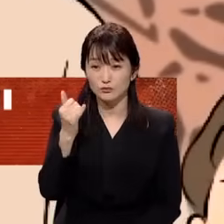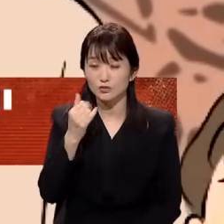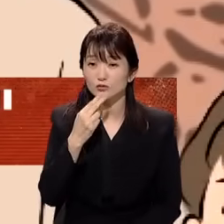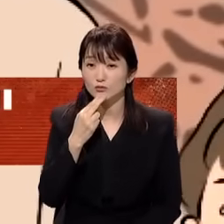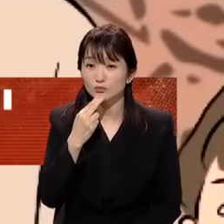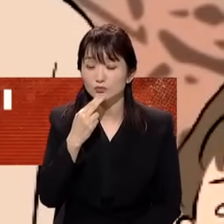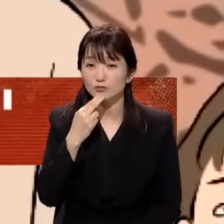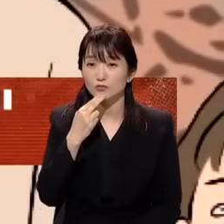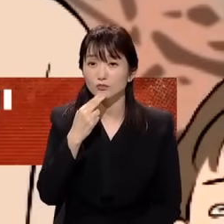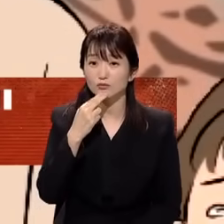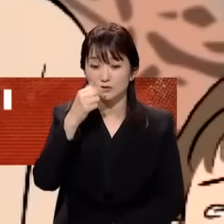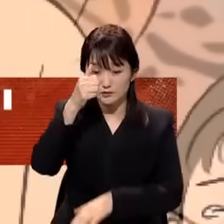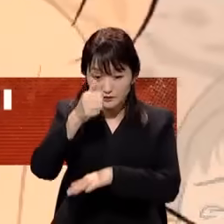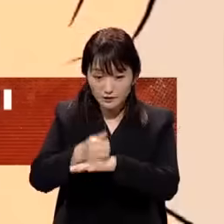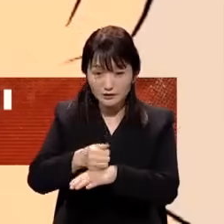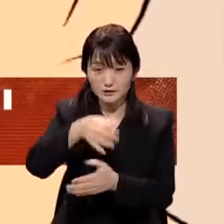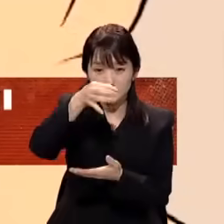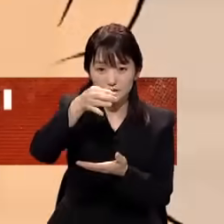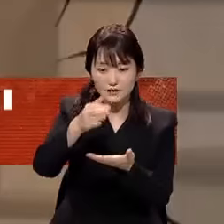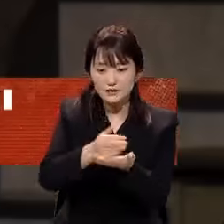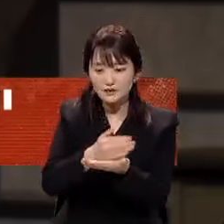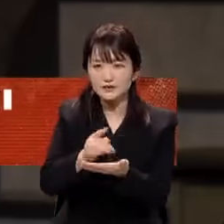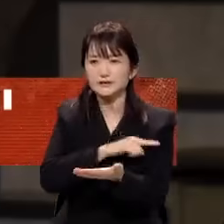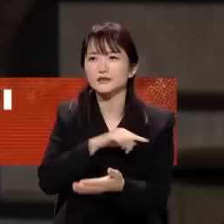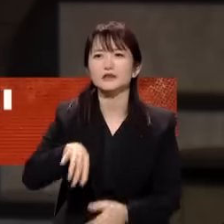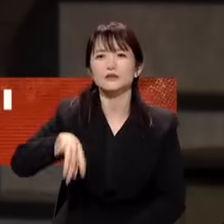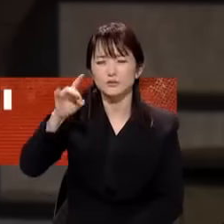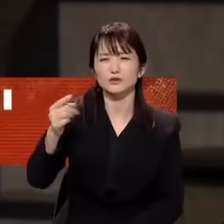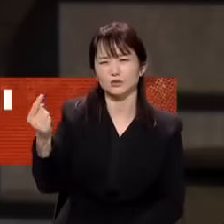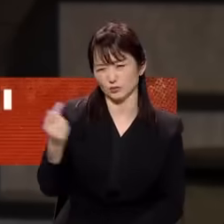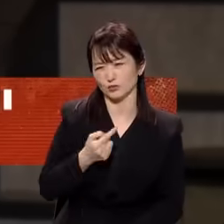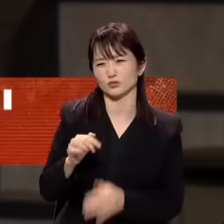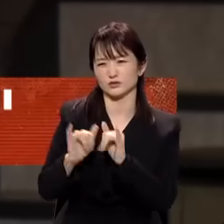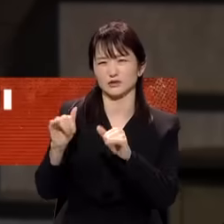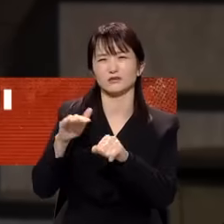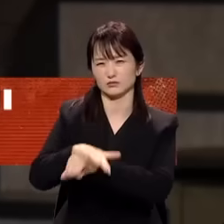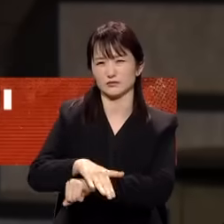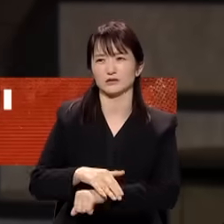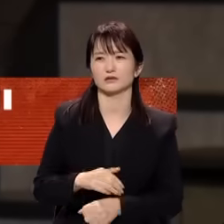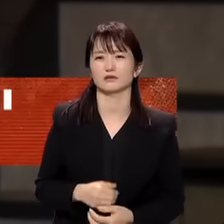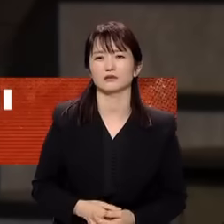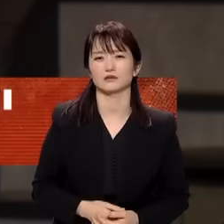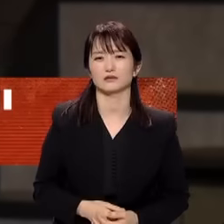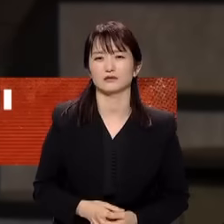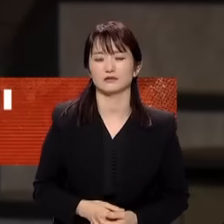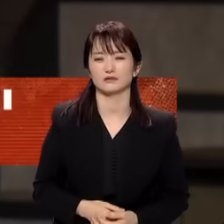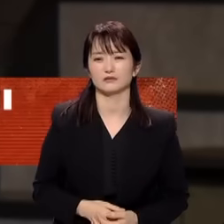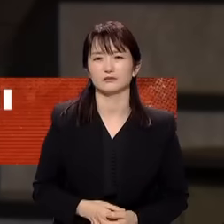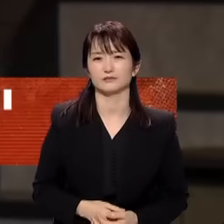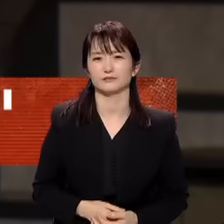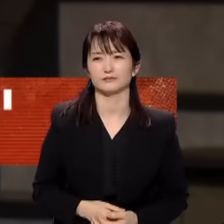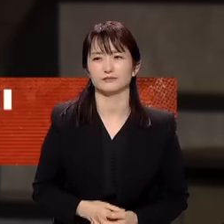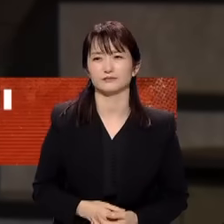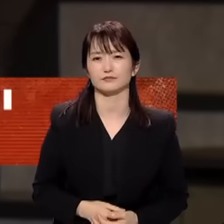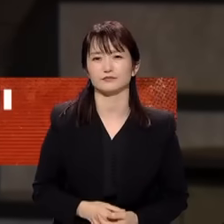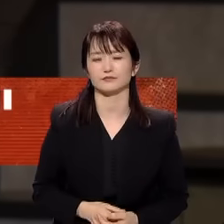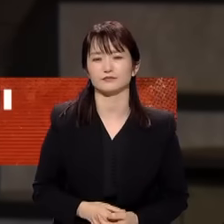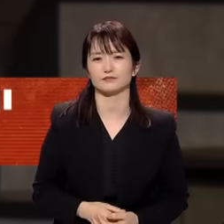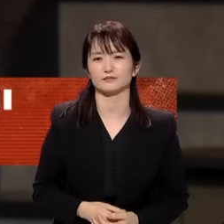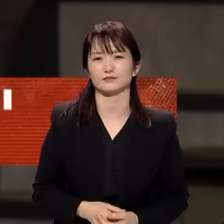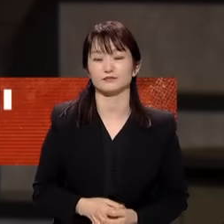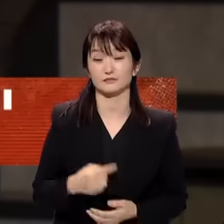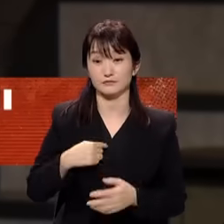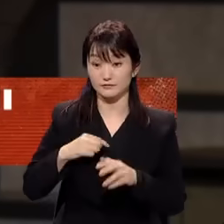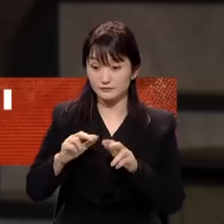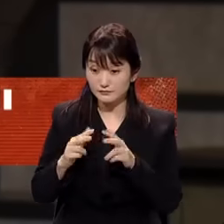계시면서도 나중에 유산 분배한다라고 하면 제일 먼저 오는 그런 타입이에요. 그래서 제가 봤을 때는 그래봐야